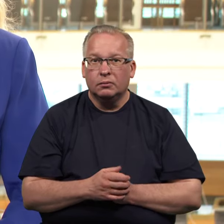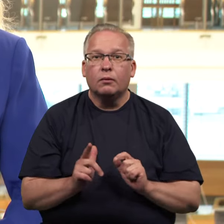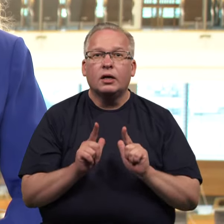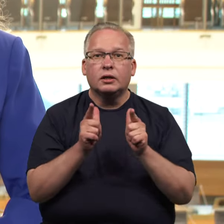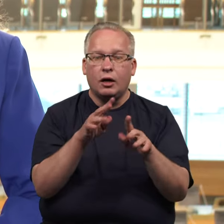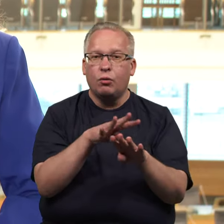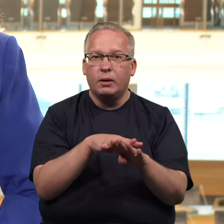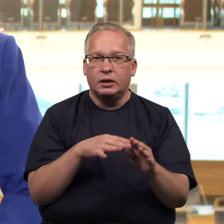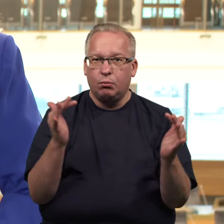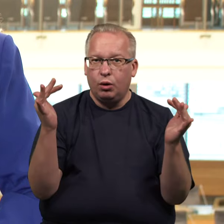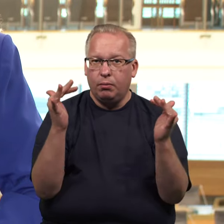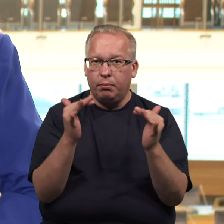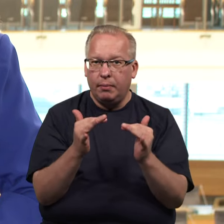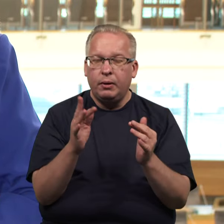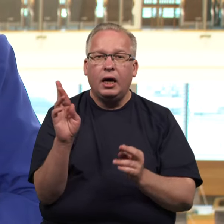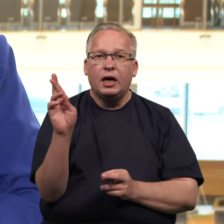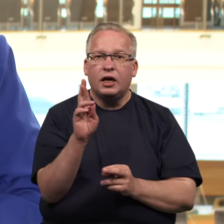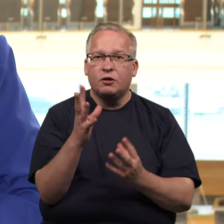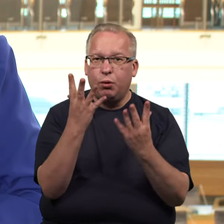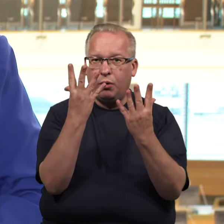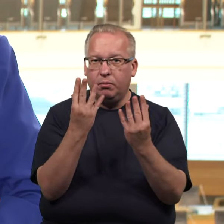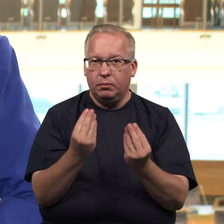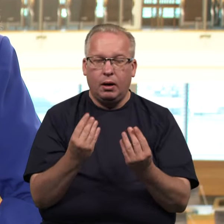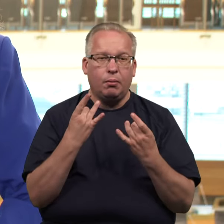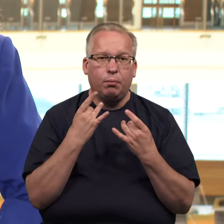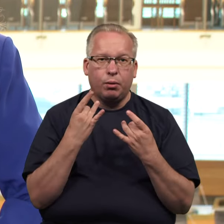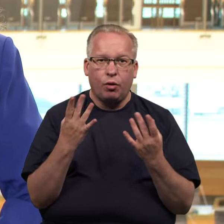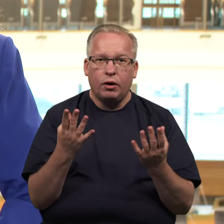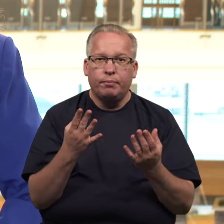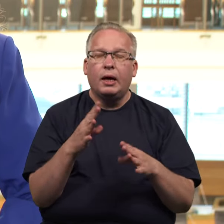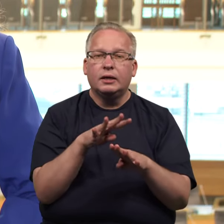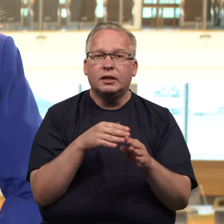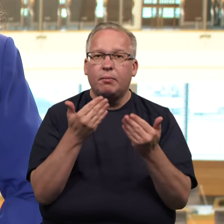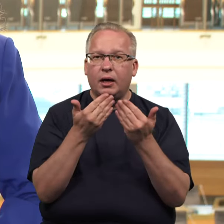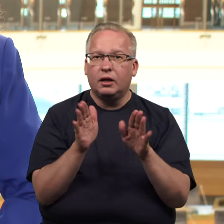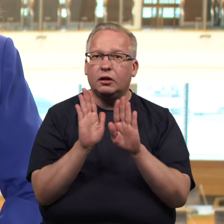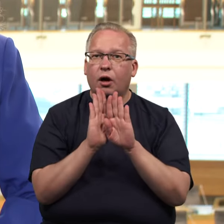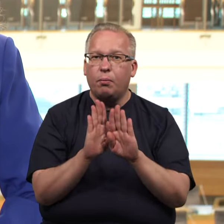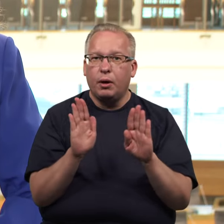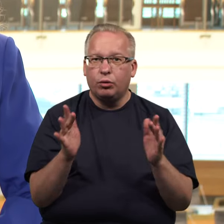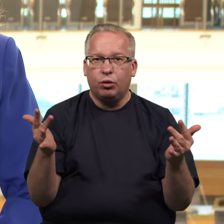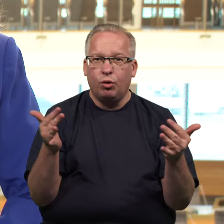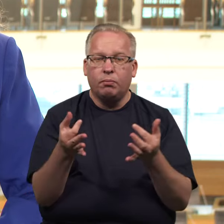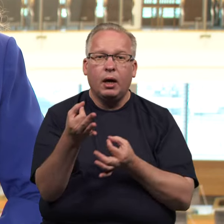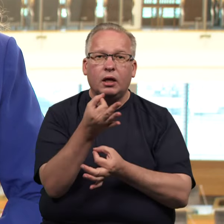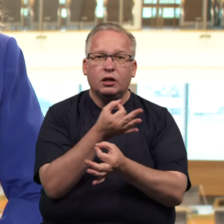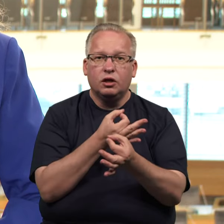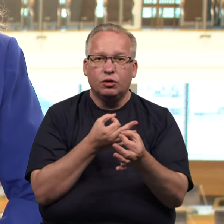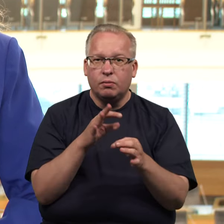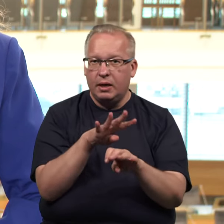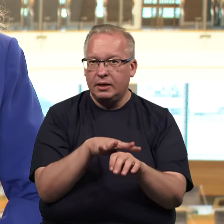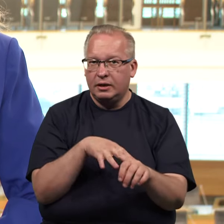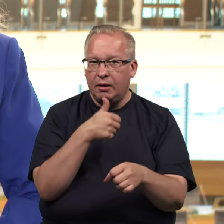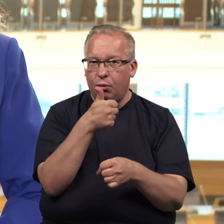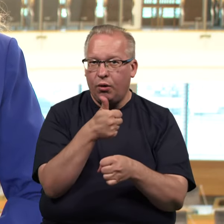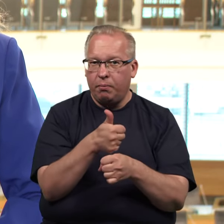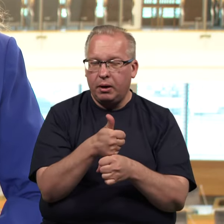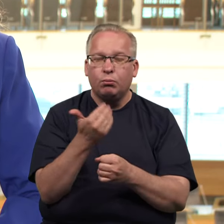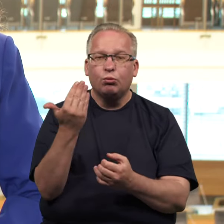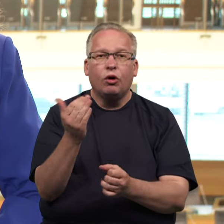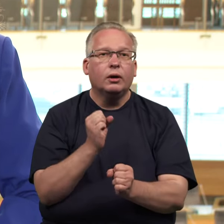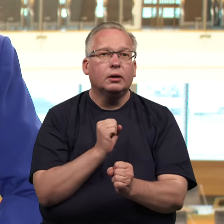Steigiamojo Seimo susirinkimo ir Respublikos dienos proga Seime atverta paroda ir surengta diskusija apie Seimo pirmininko